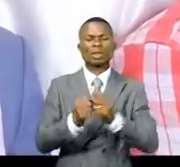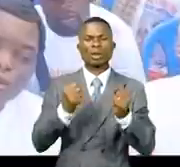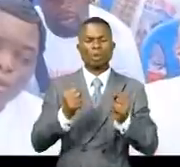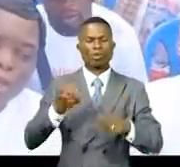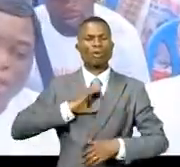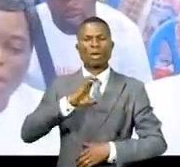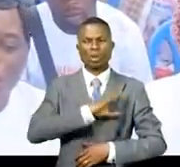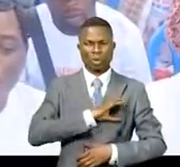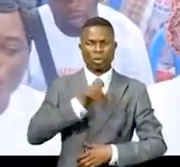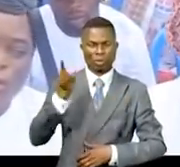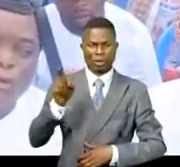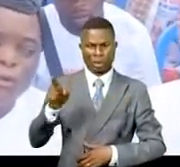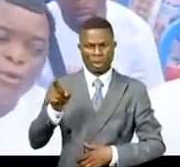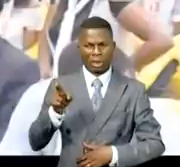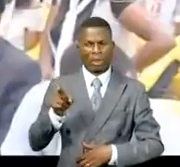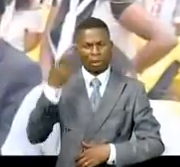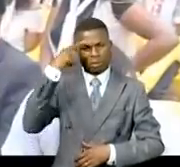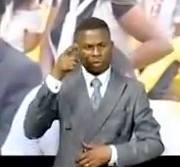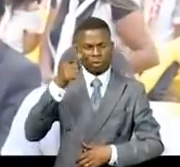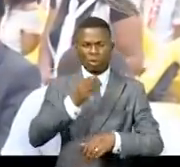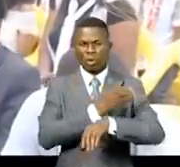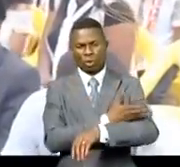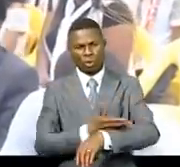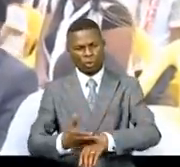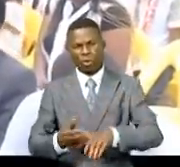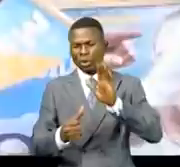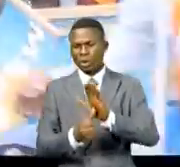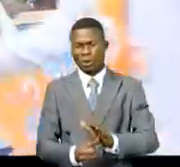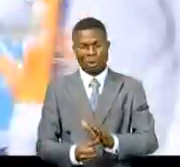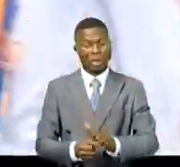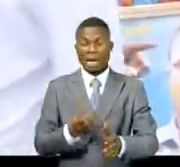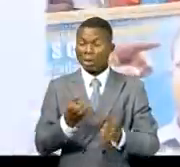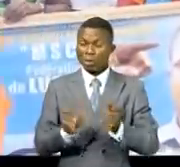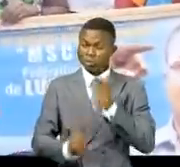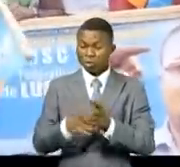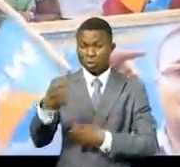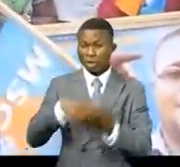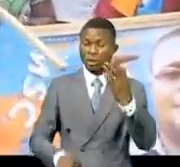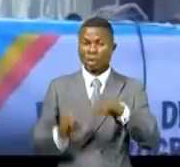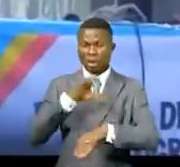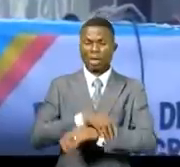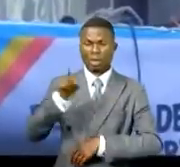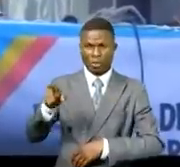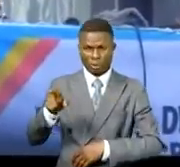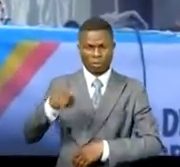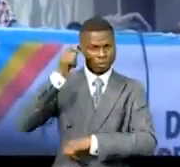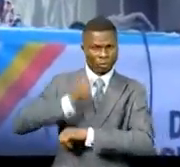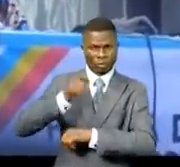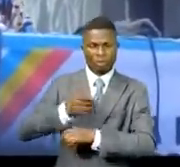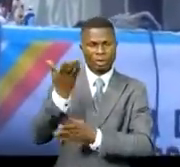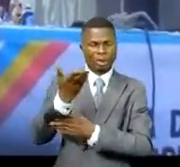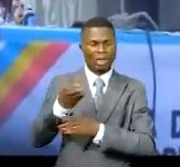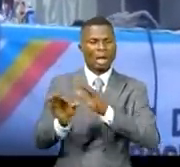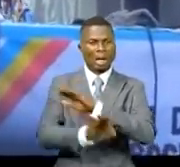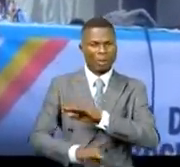comité Mbundondoki pour les déstabiliser seront traduits en justice. Le numéro 2 de l'IDPS a appelé la base de son